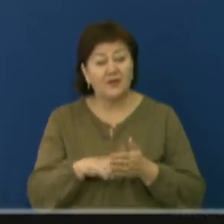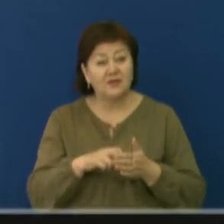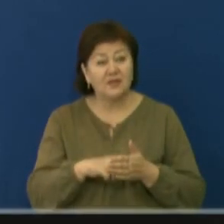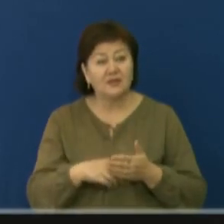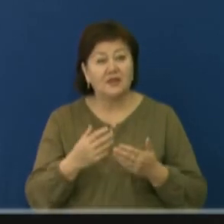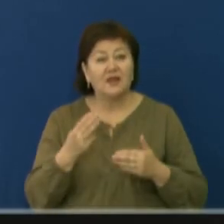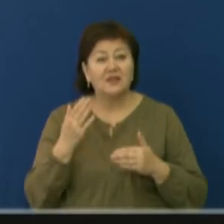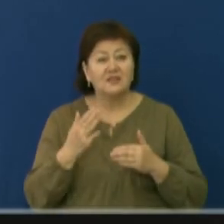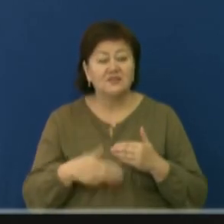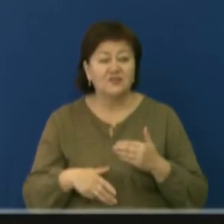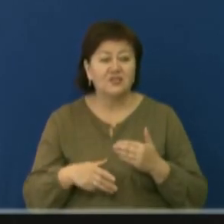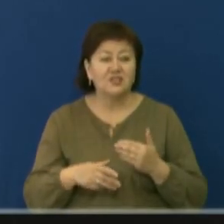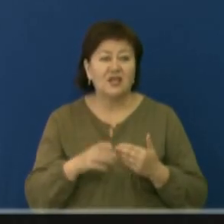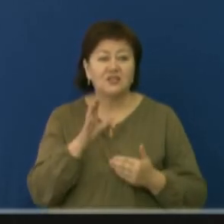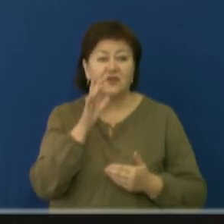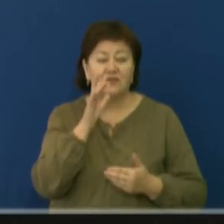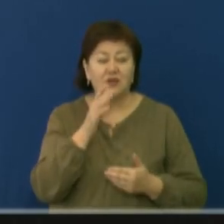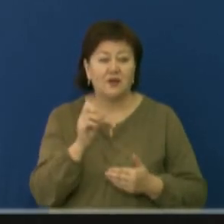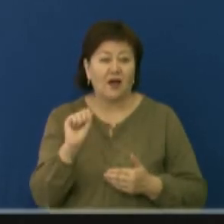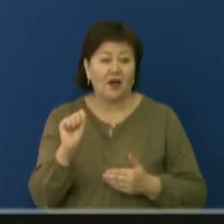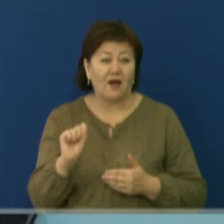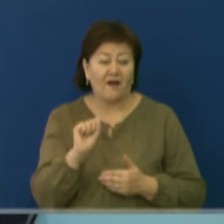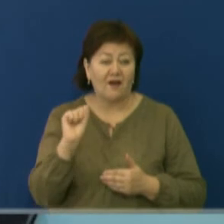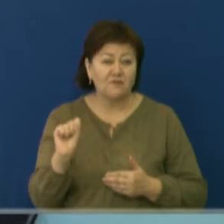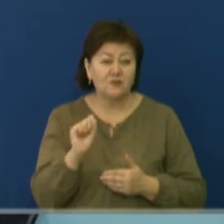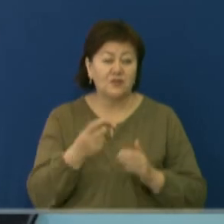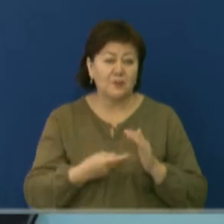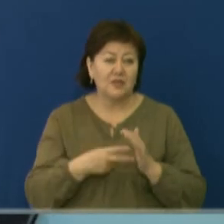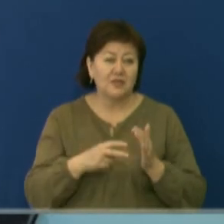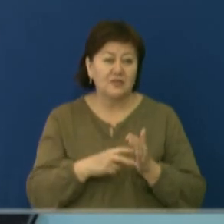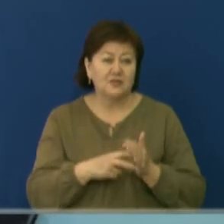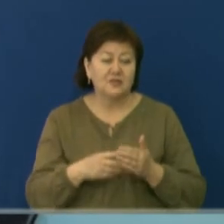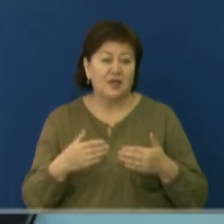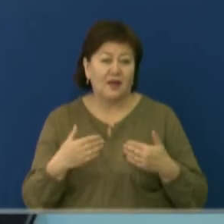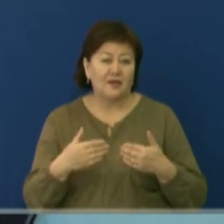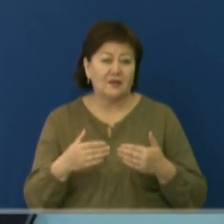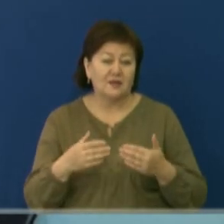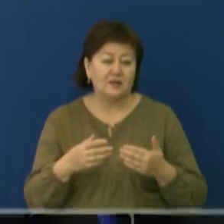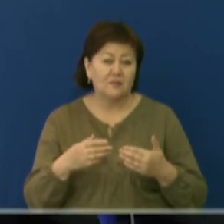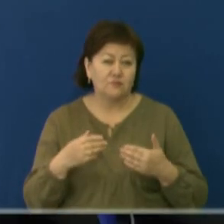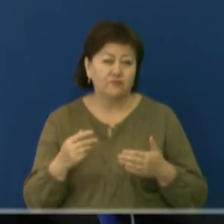что в завершающем этапе, а это уже в августе текущего года, планируется ввести в строй циклотрон и